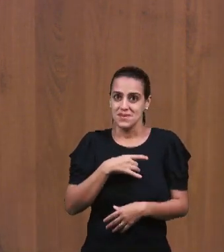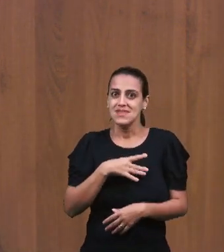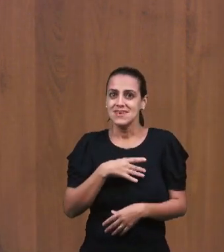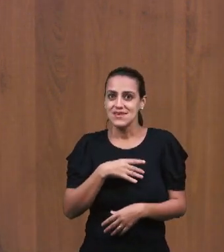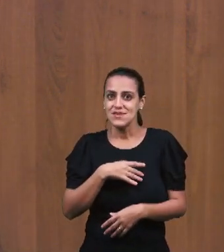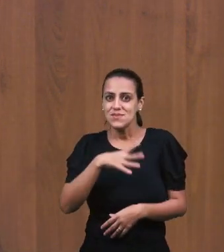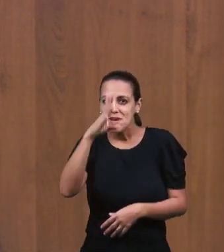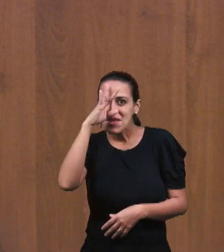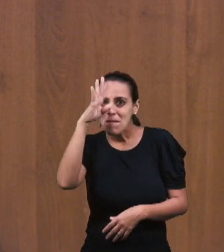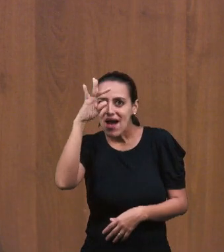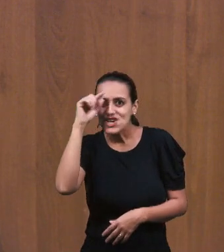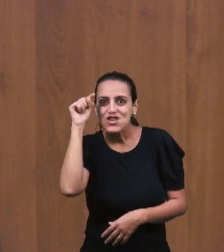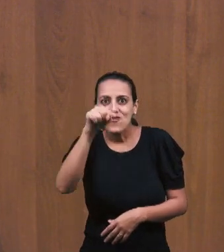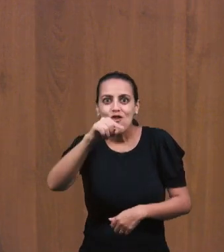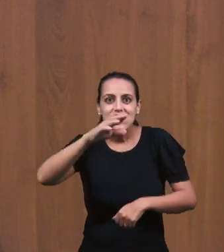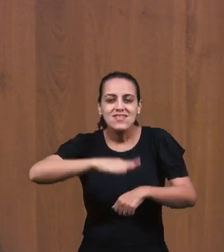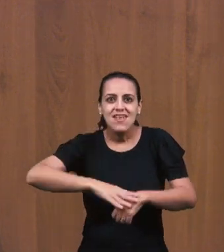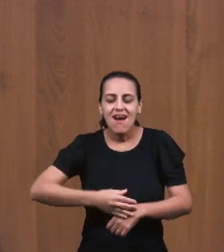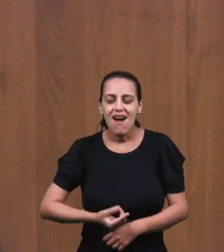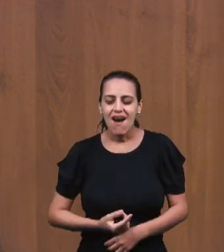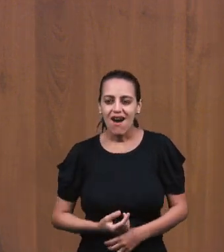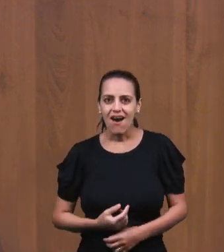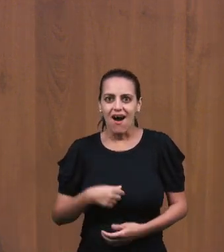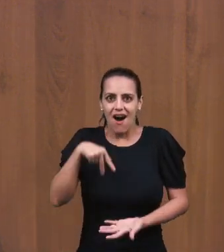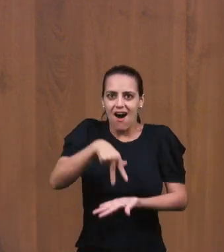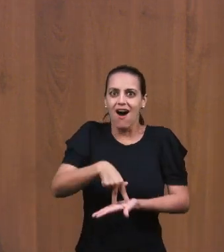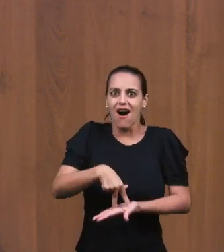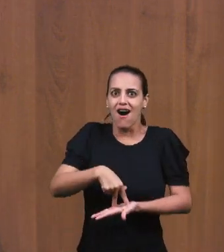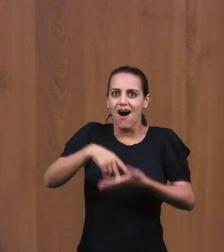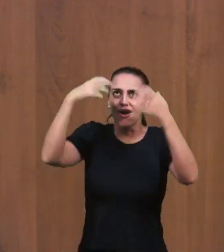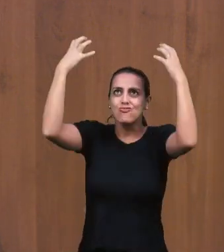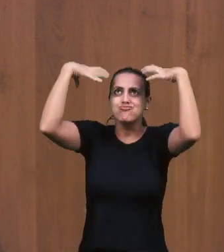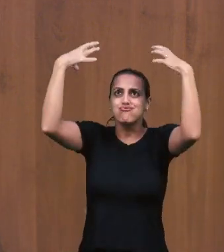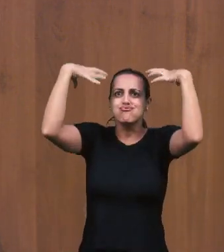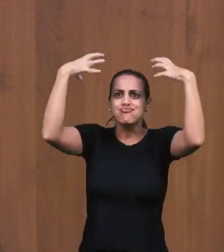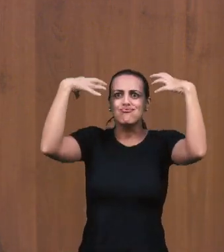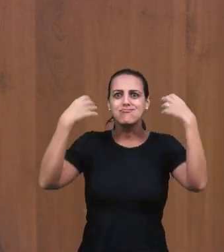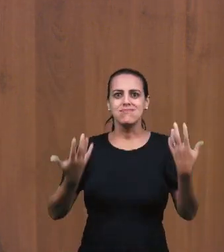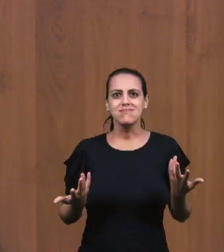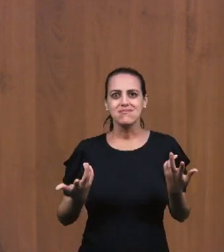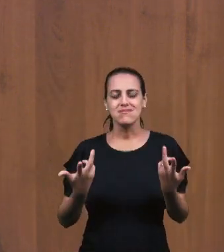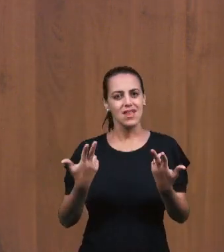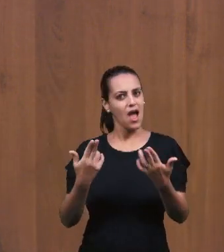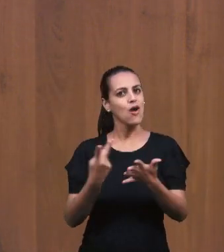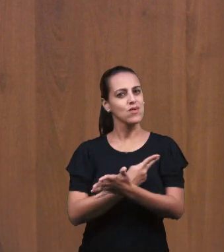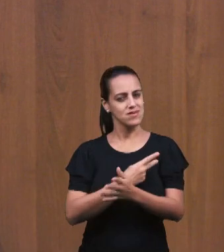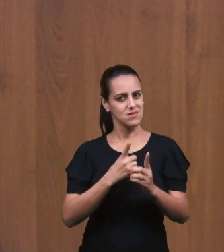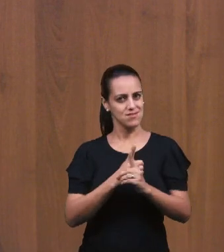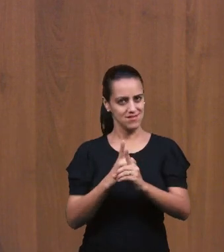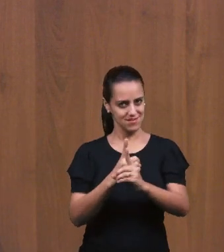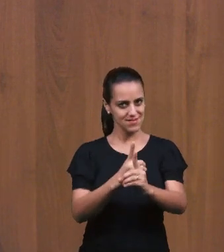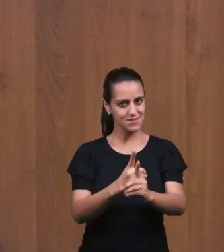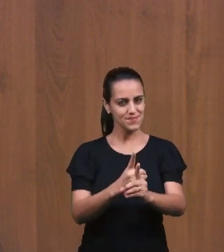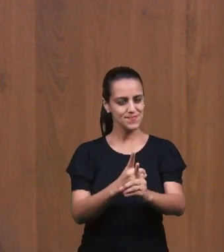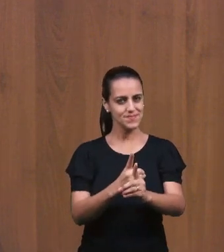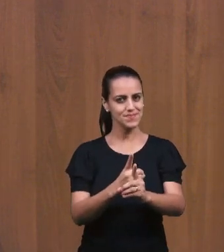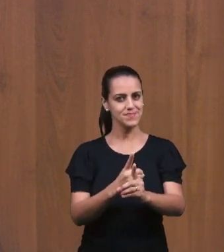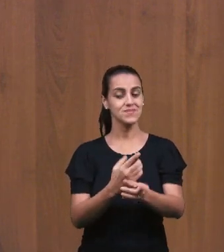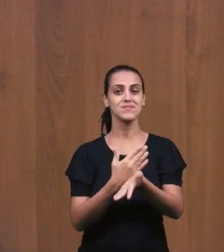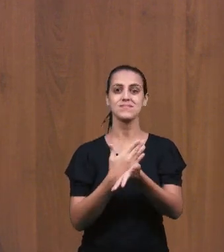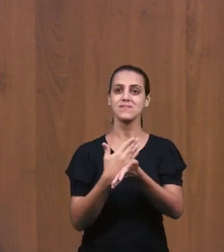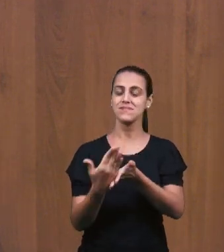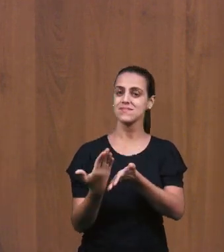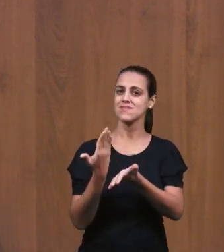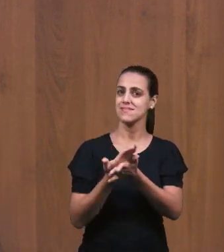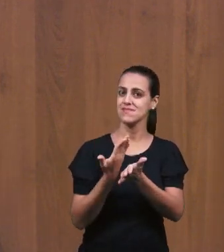voir. Imaginez être au milieu de la tempête. C'est ce qui s'est passé avec les disciples. Donc, nous allons commencer notre étude en lisant